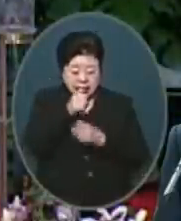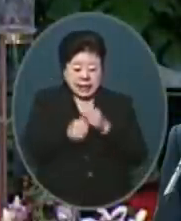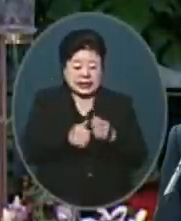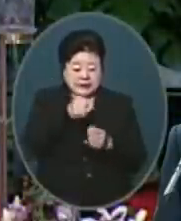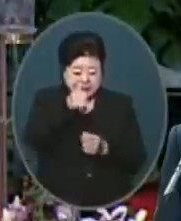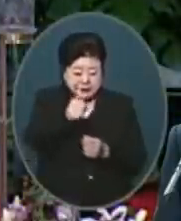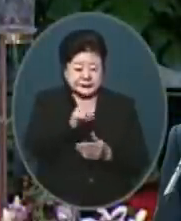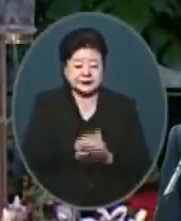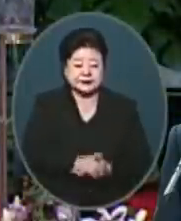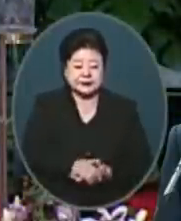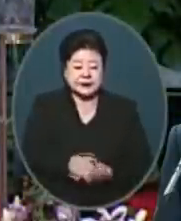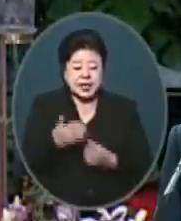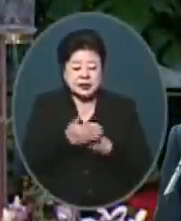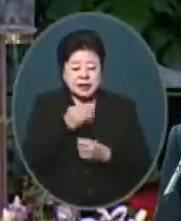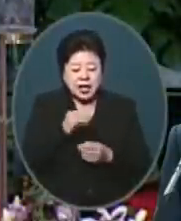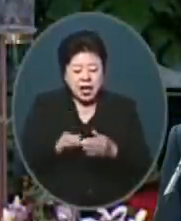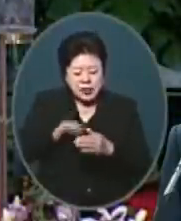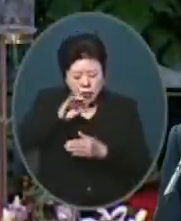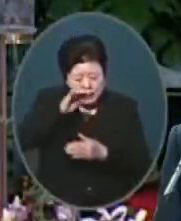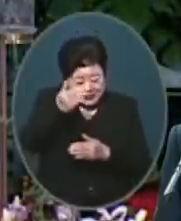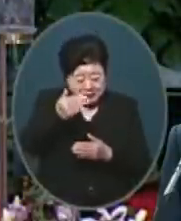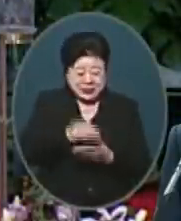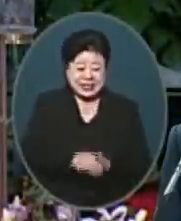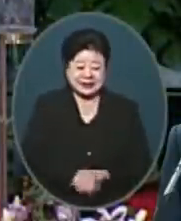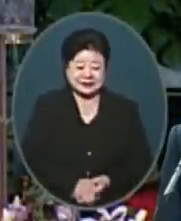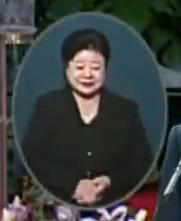하나님의 은혜가 넘치는 것입니다.